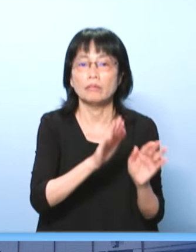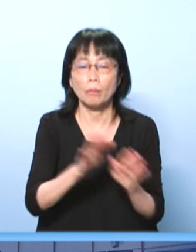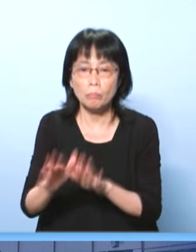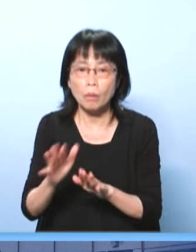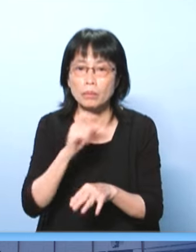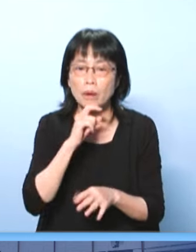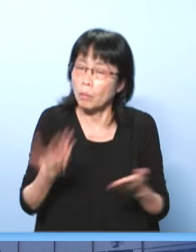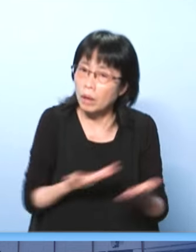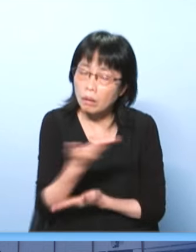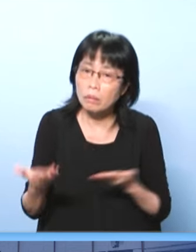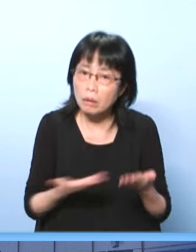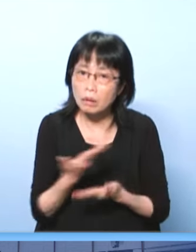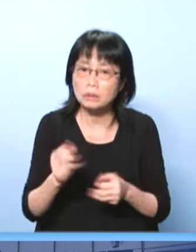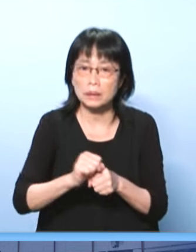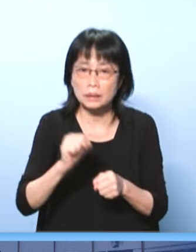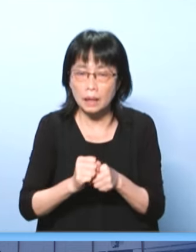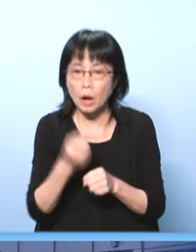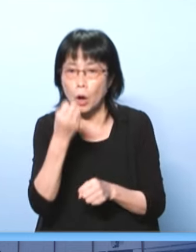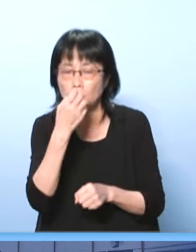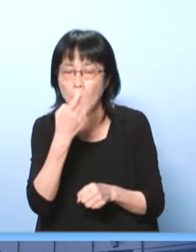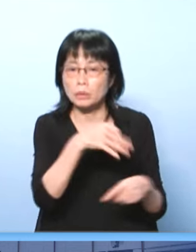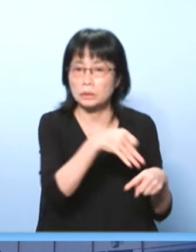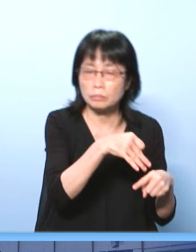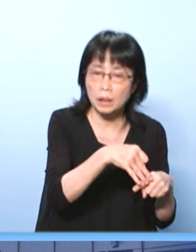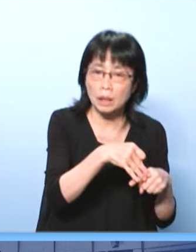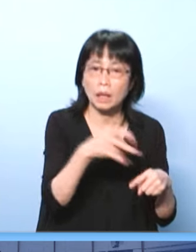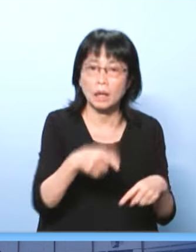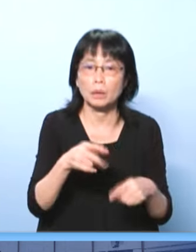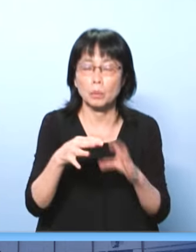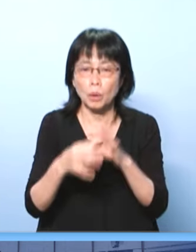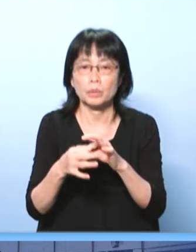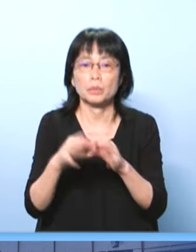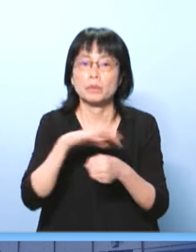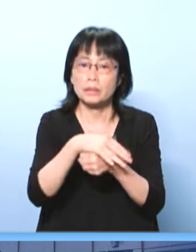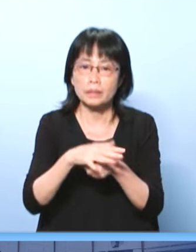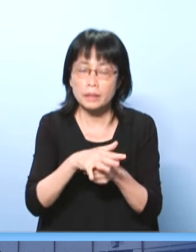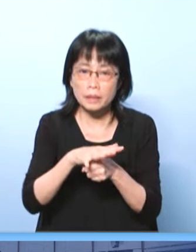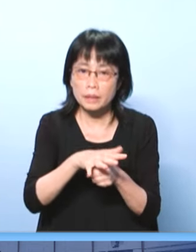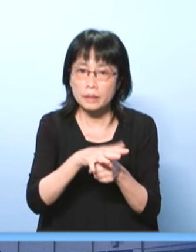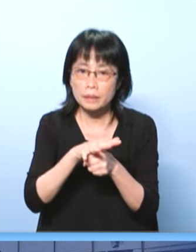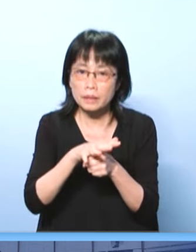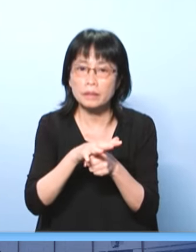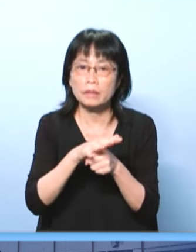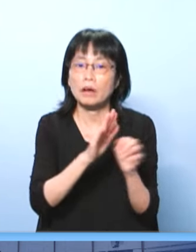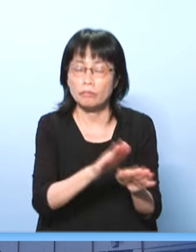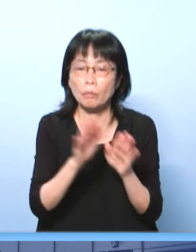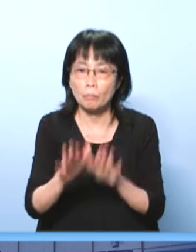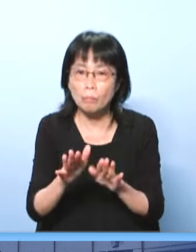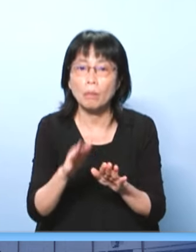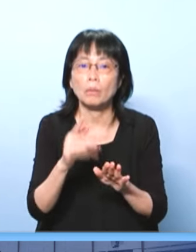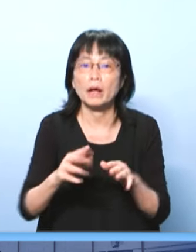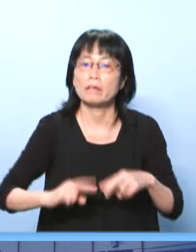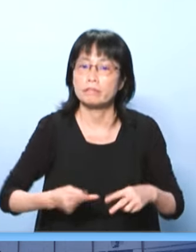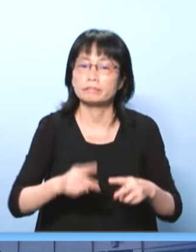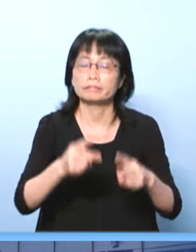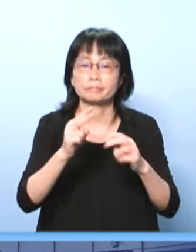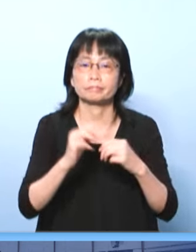流，加深港深雙方喺拓展直升機跨境直升機服務嘅了解同埋發展